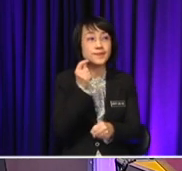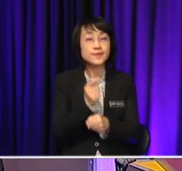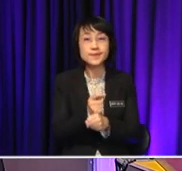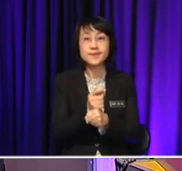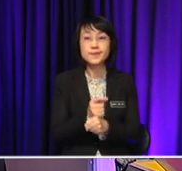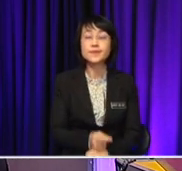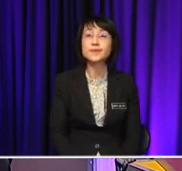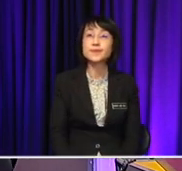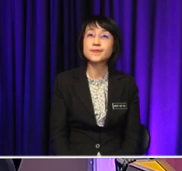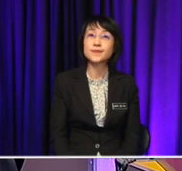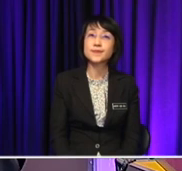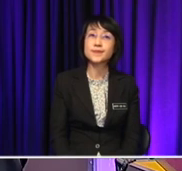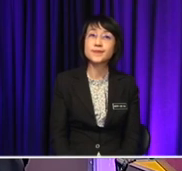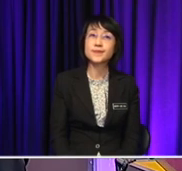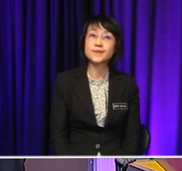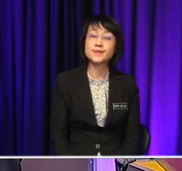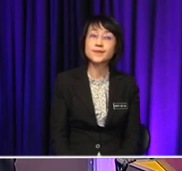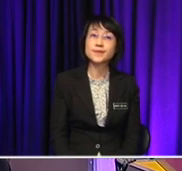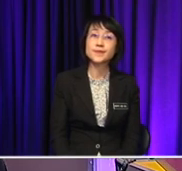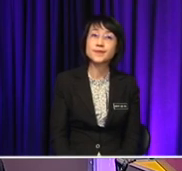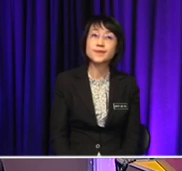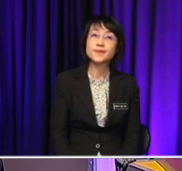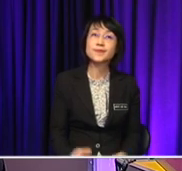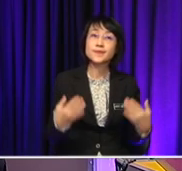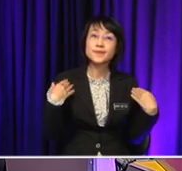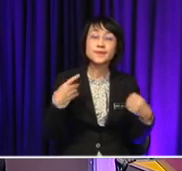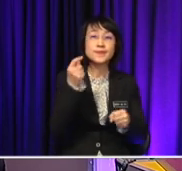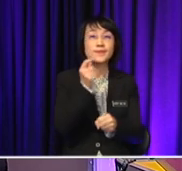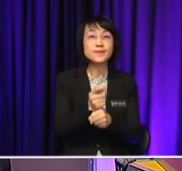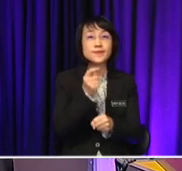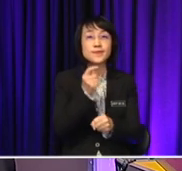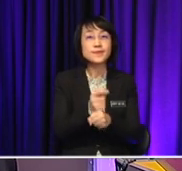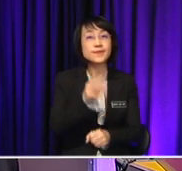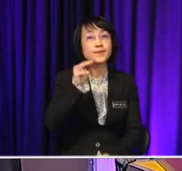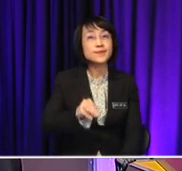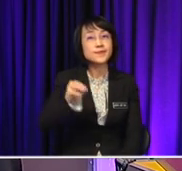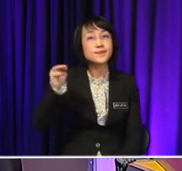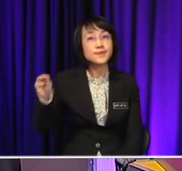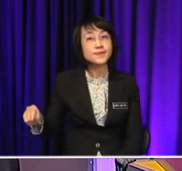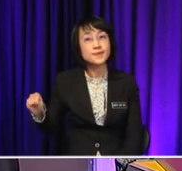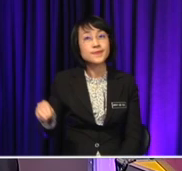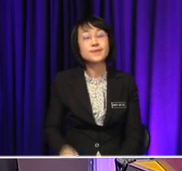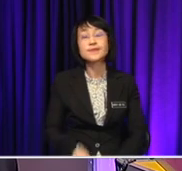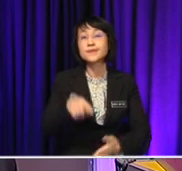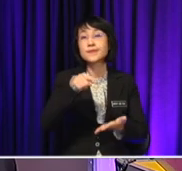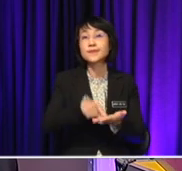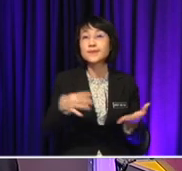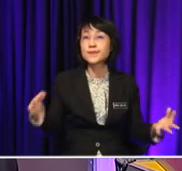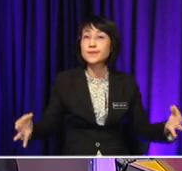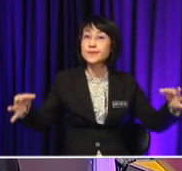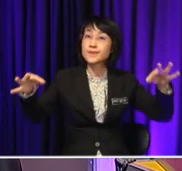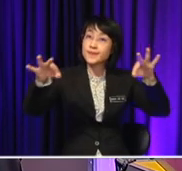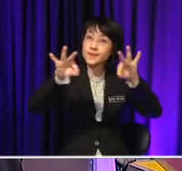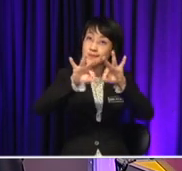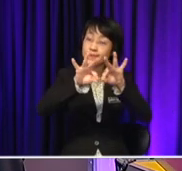murid-murid di studio lagi tidak lagi tugas saya enggak murid-murid di rumah cari ya Nah ini adalah penting Kenapa penting ah